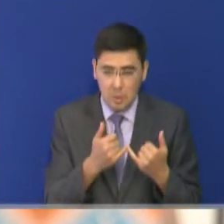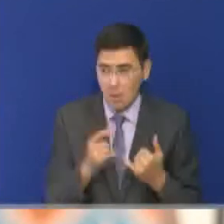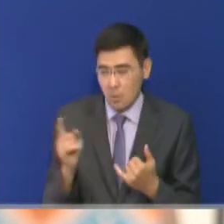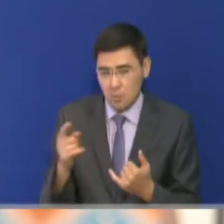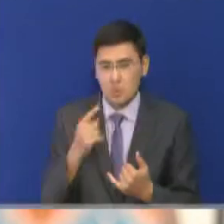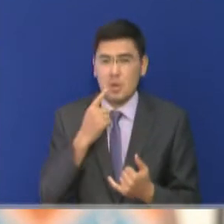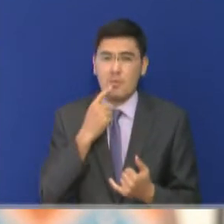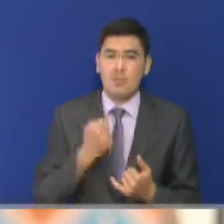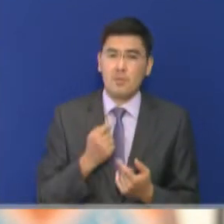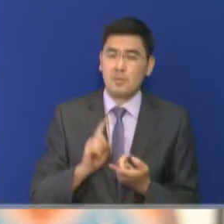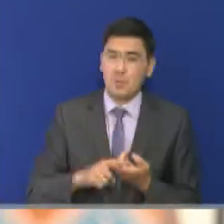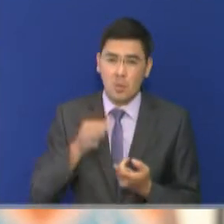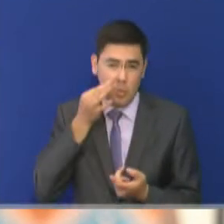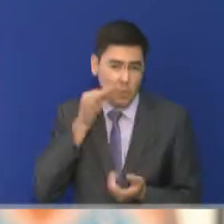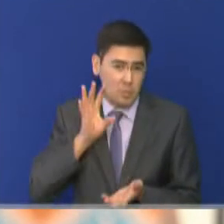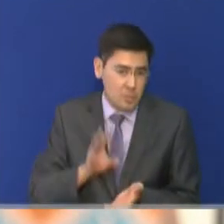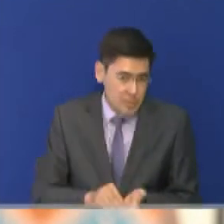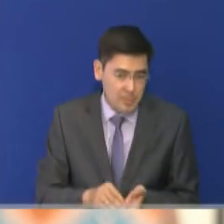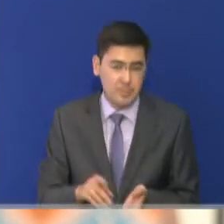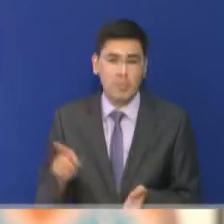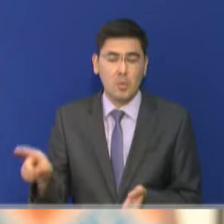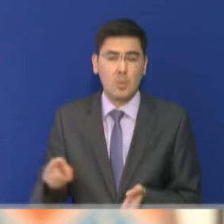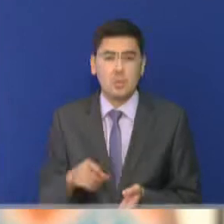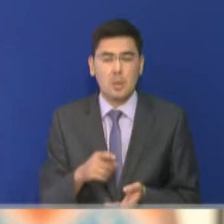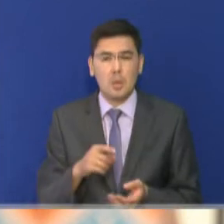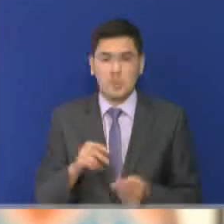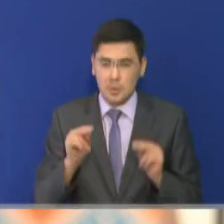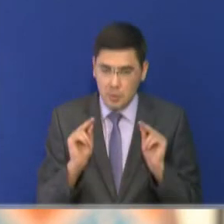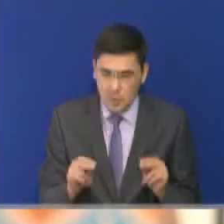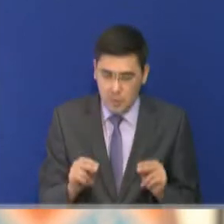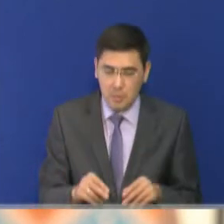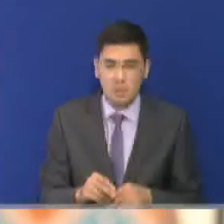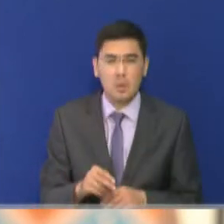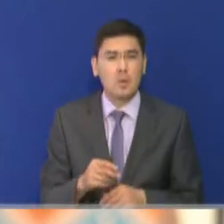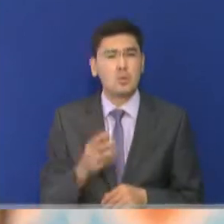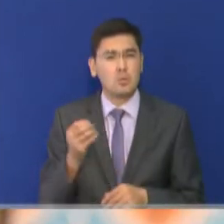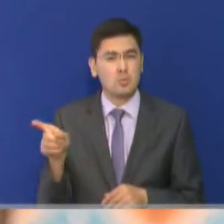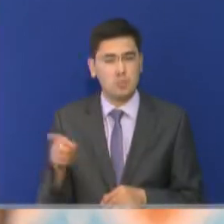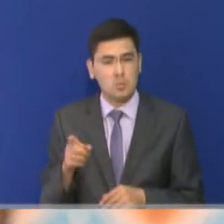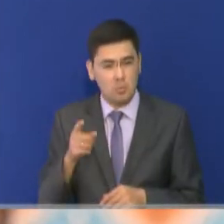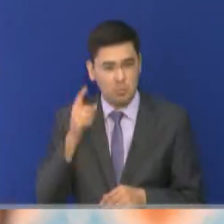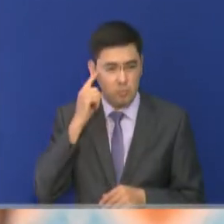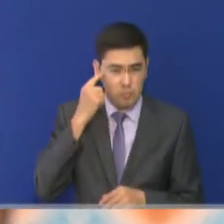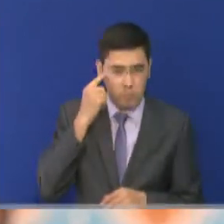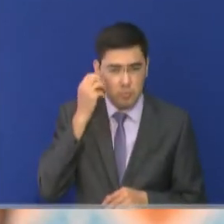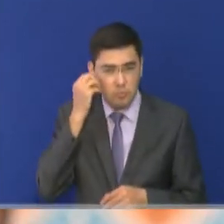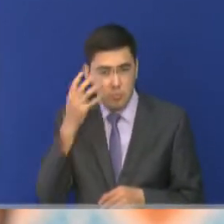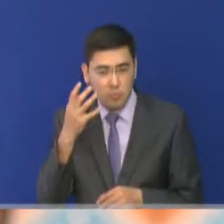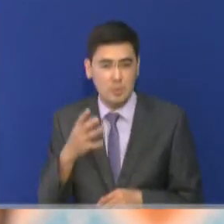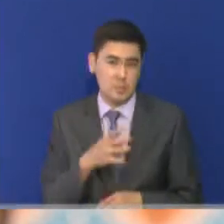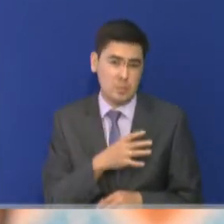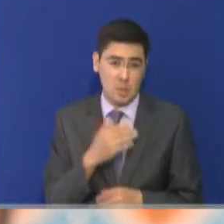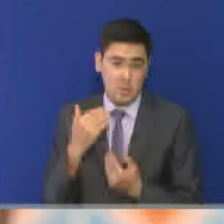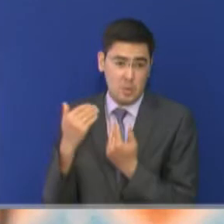ақылық, бұл кісілердің бойында азаматтық парасат, бұл кісілердің бойында ақыл кеңес тұнып тұратын. Бұл кісінің аты, бұл кісінің өмір